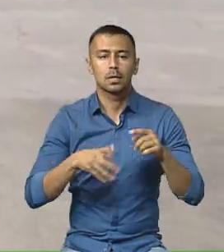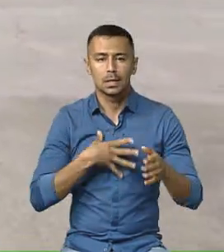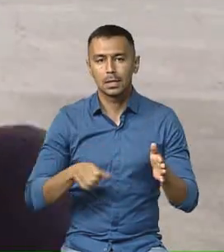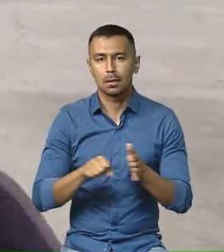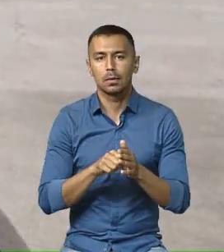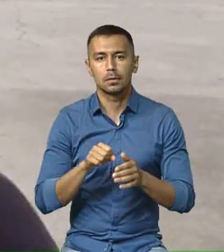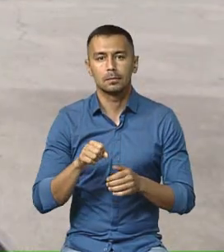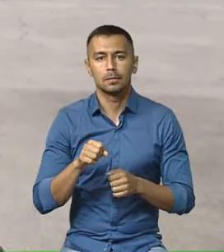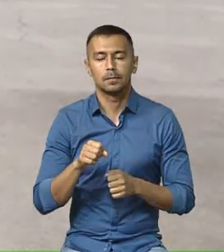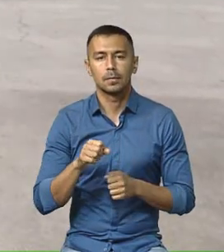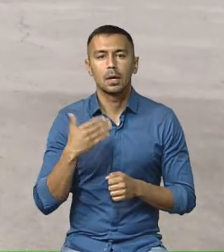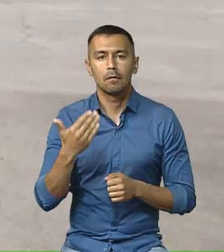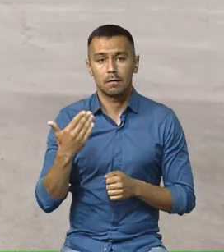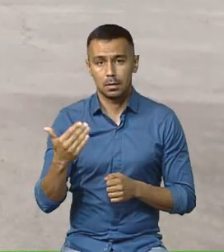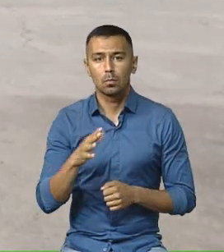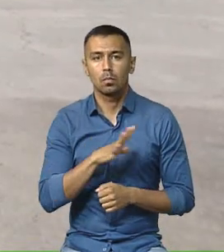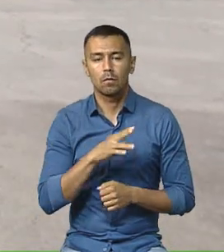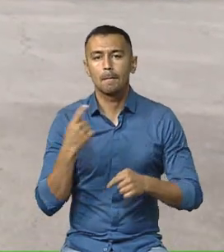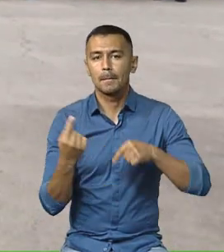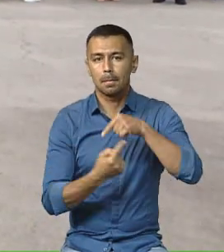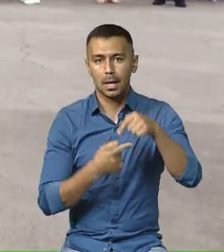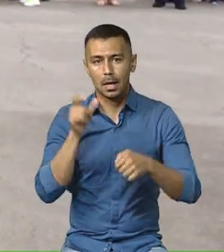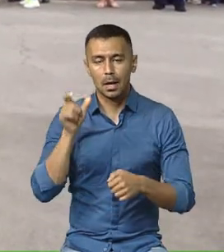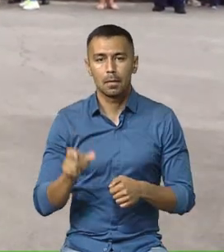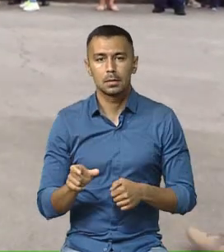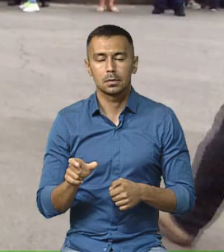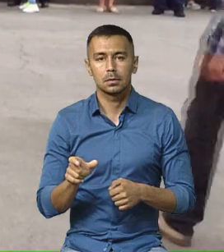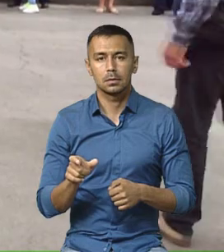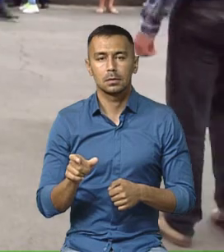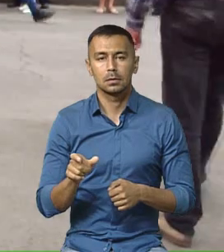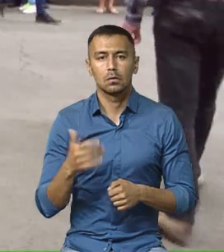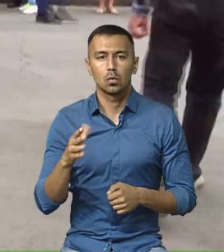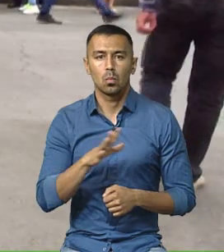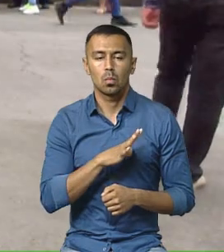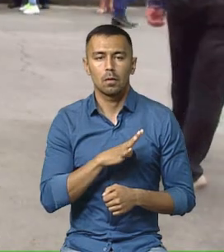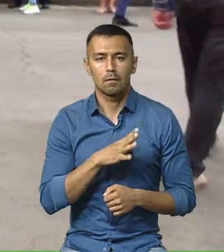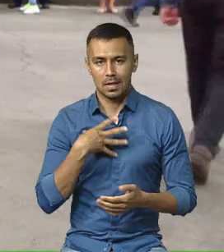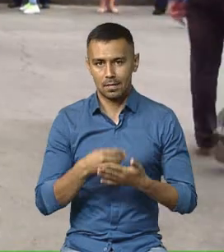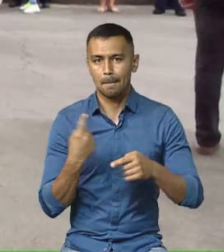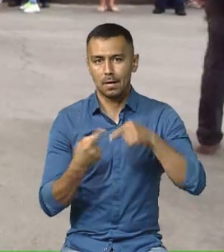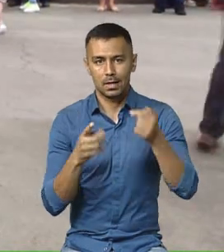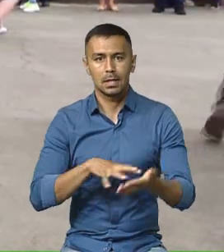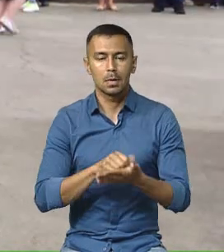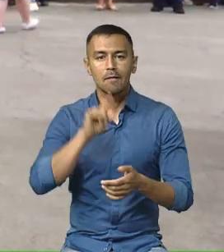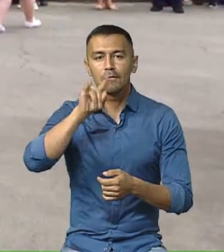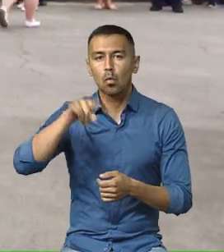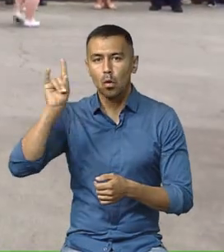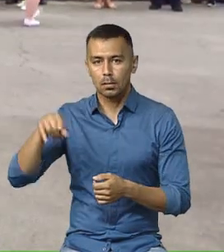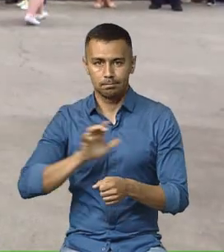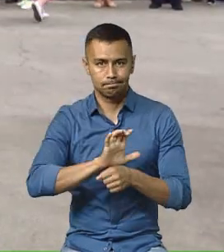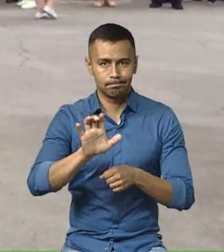Ірина Макуляк. Юрій Іванович був підприємець, і в нього був власний бізнес, вони займалися віконними